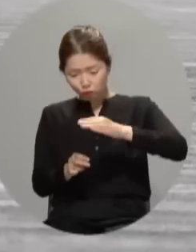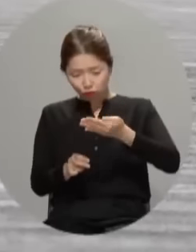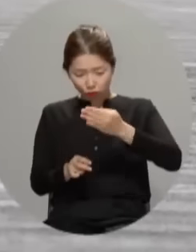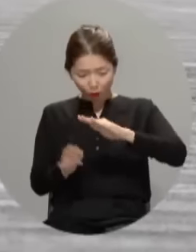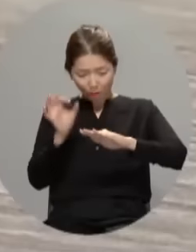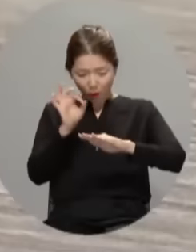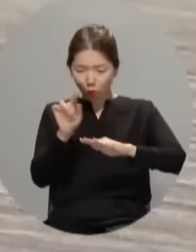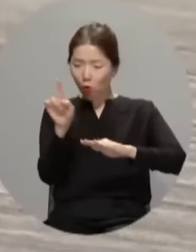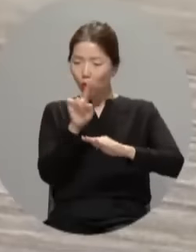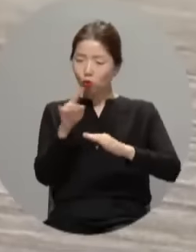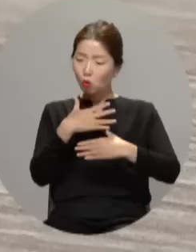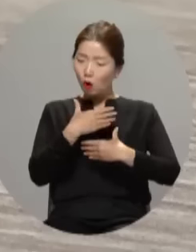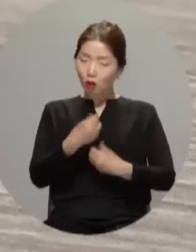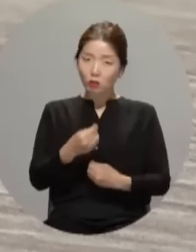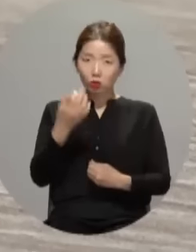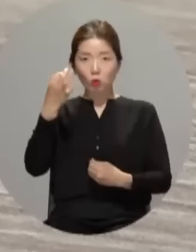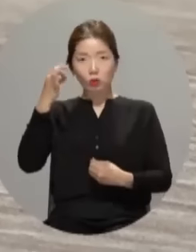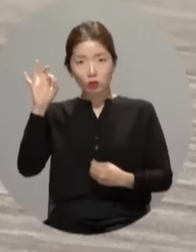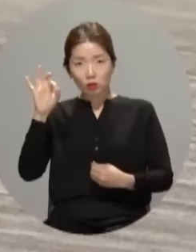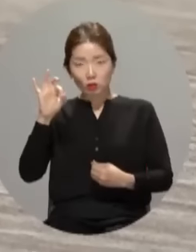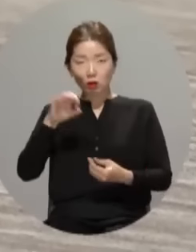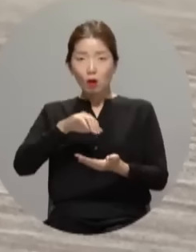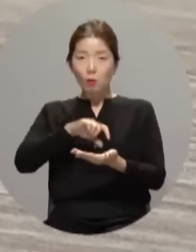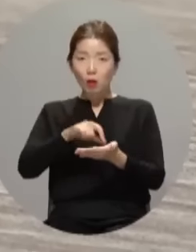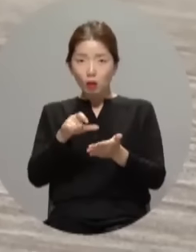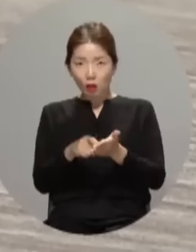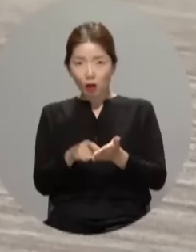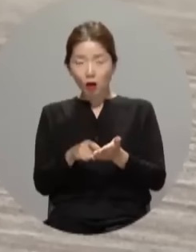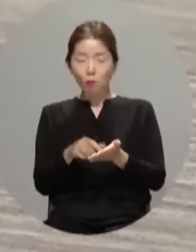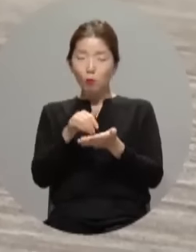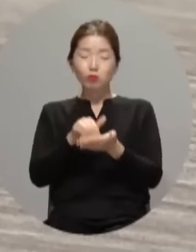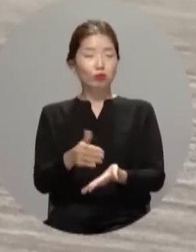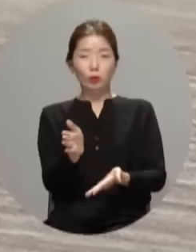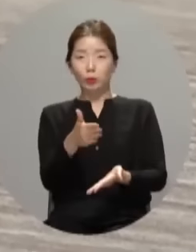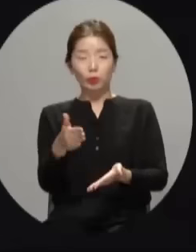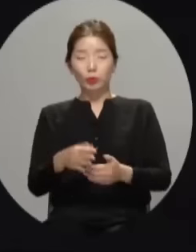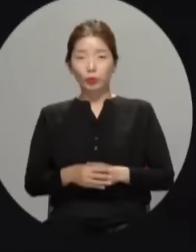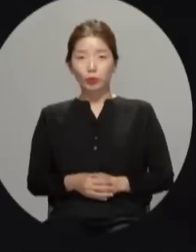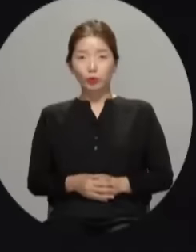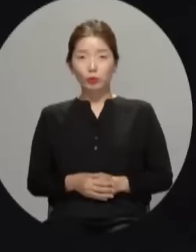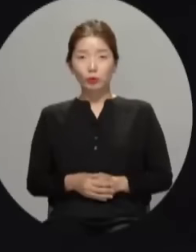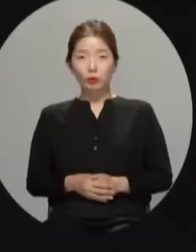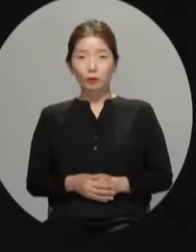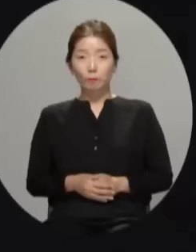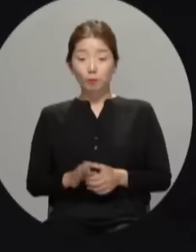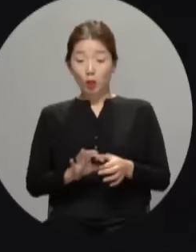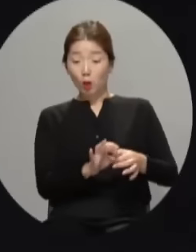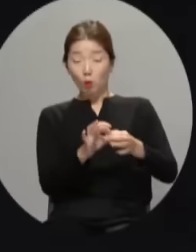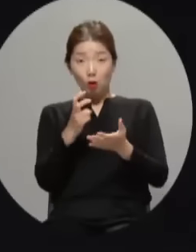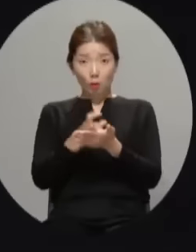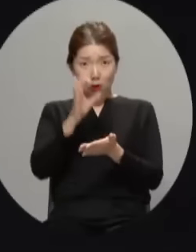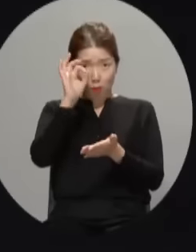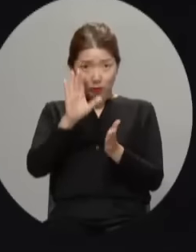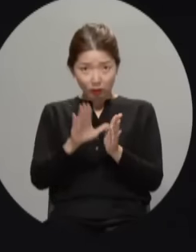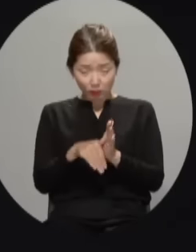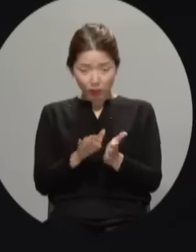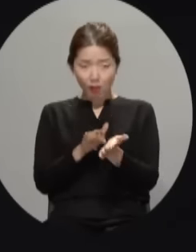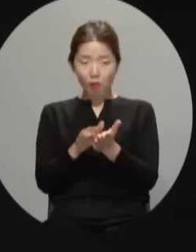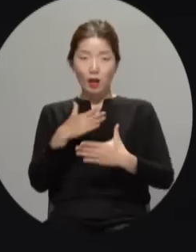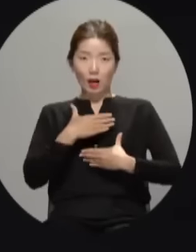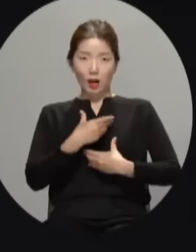살펴봐도 어떠한 안전 인증이나 규격, 표시를 찾아볼 수 없습니다. 관련법에 따르면